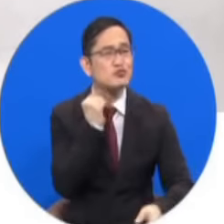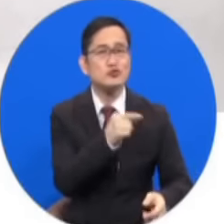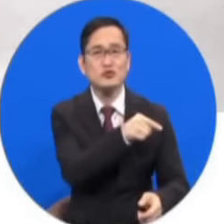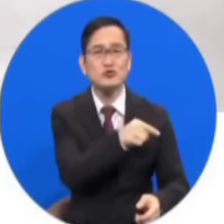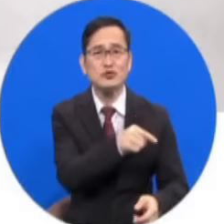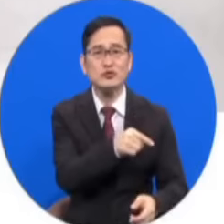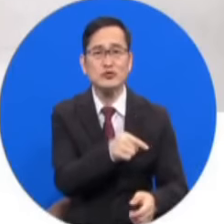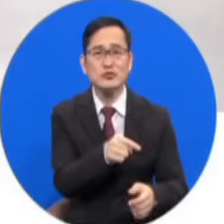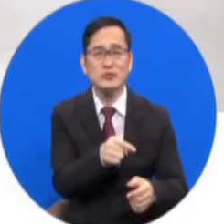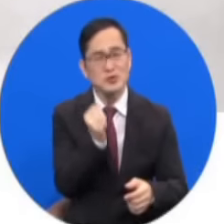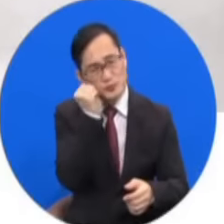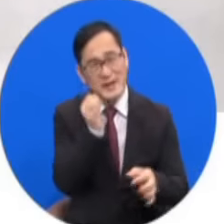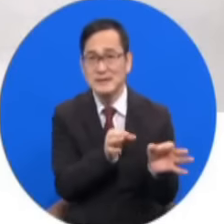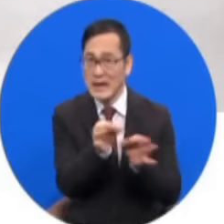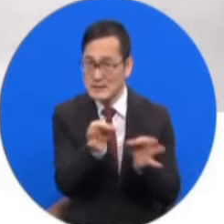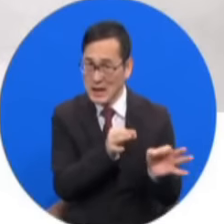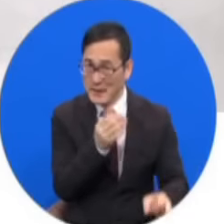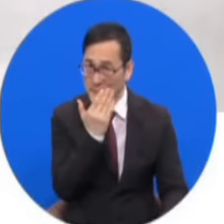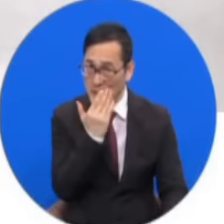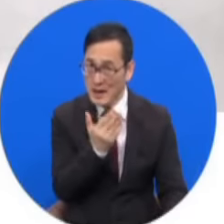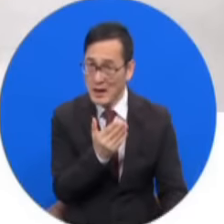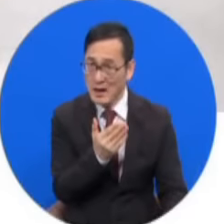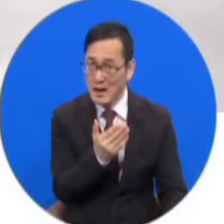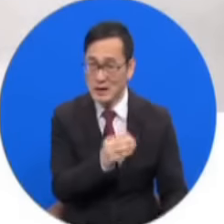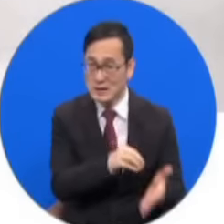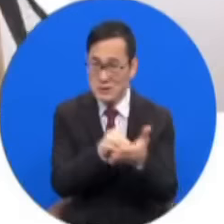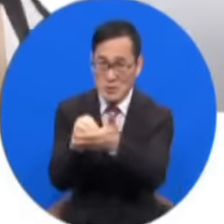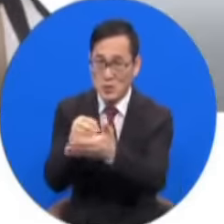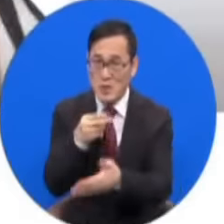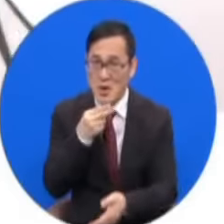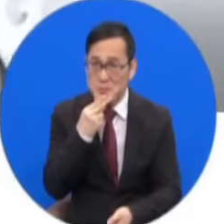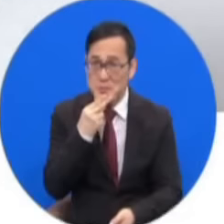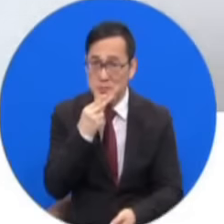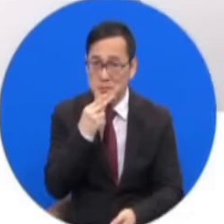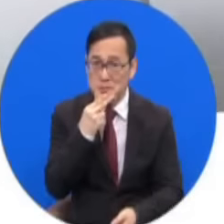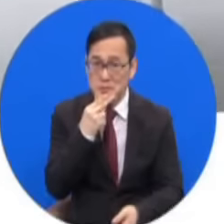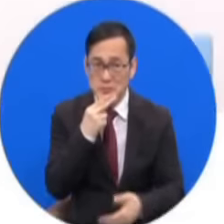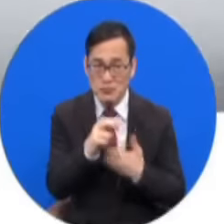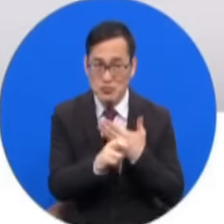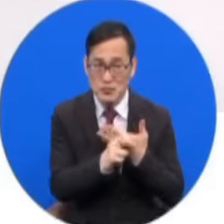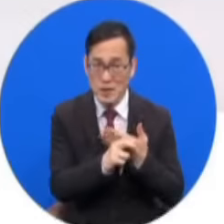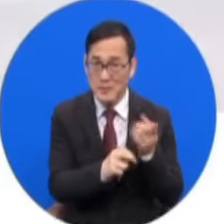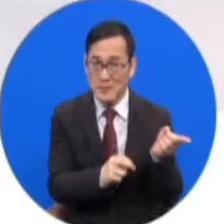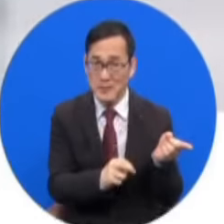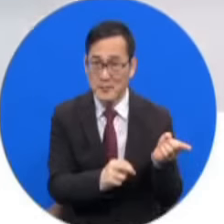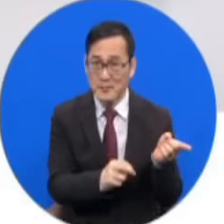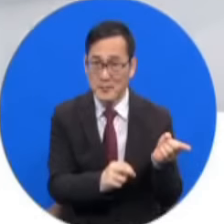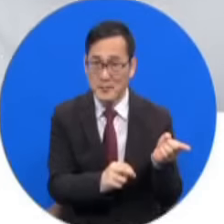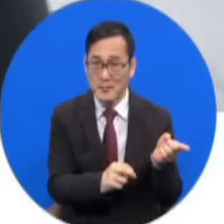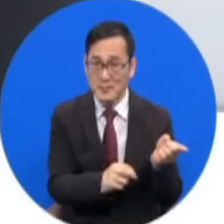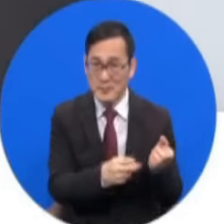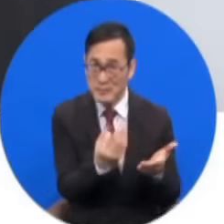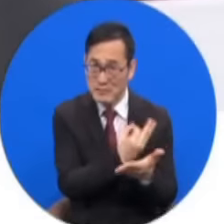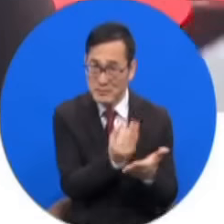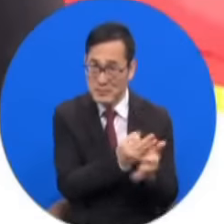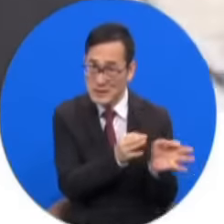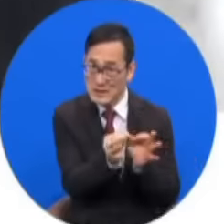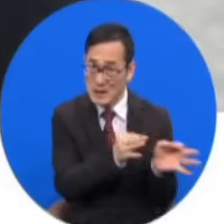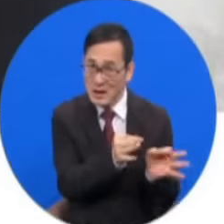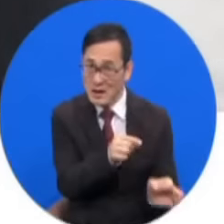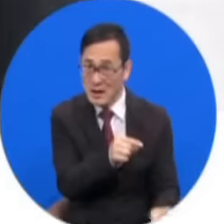하겠습니까 그것도 등록도 안 하고 국가에가 신고도 안 하고 에어 BMB 해가 신부님이 돈를 갖다가 했겠습니까